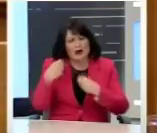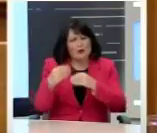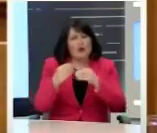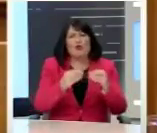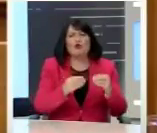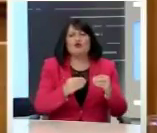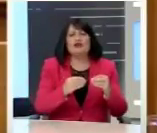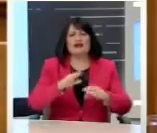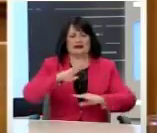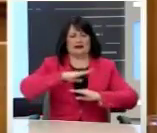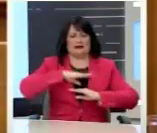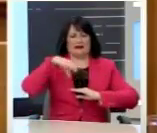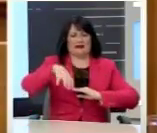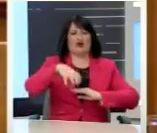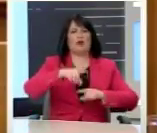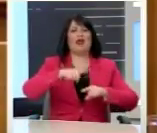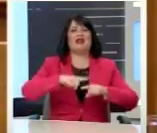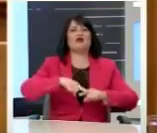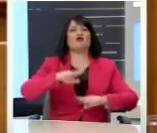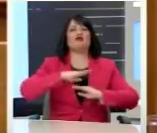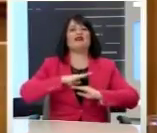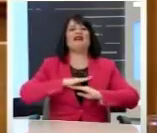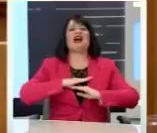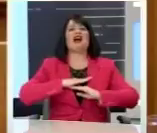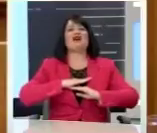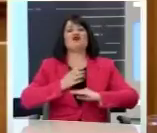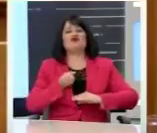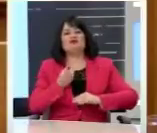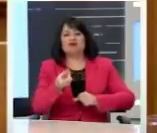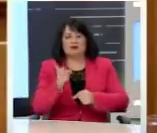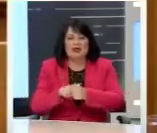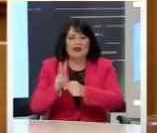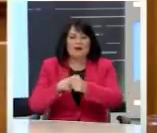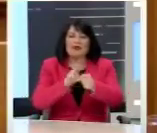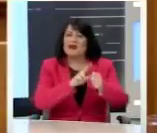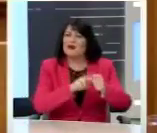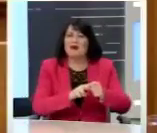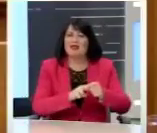στα στρατόπεδα τα ελληνικά, σκοτώνοντας ολόκληρες κομμοπόλεις κάθε χρόνο.